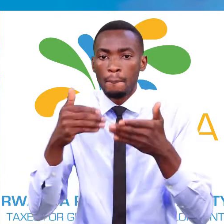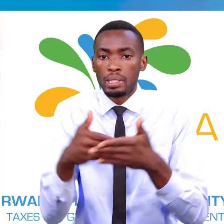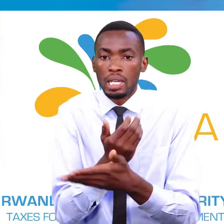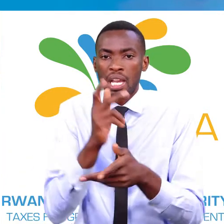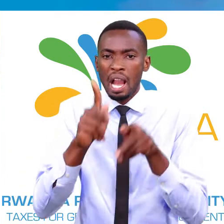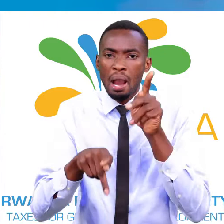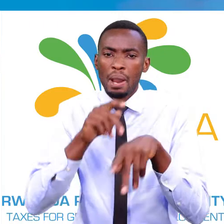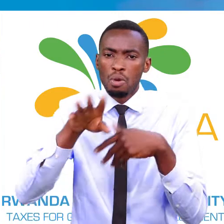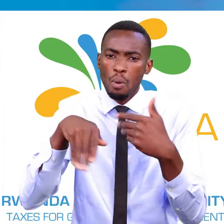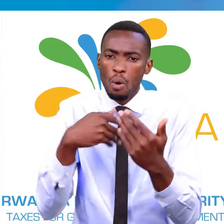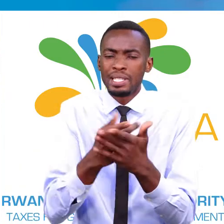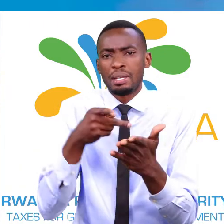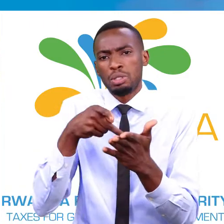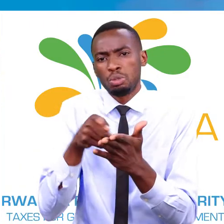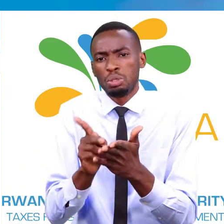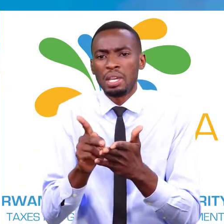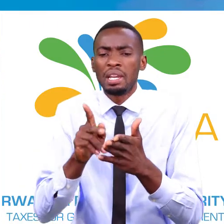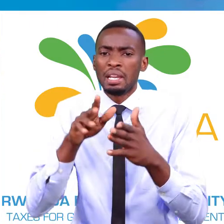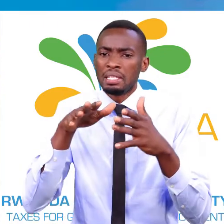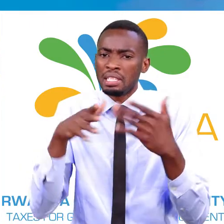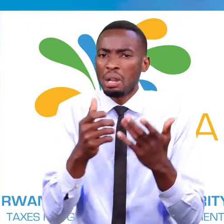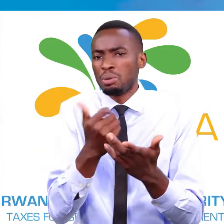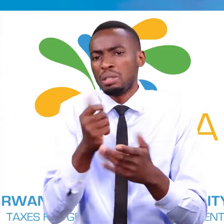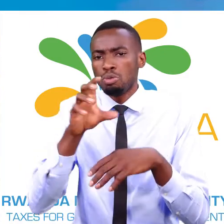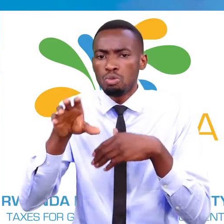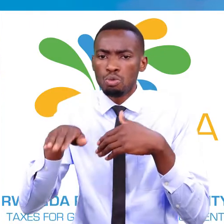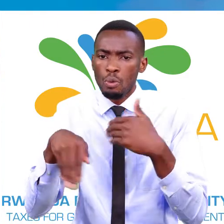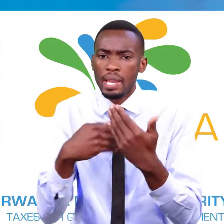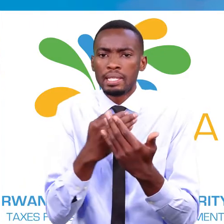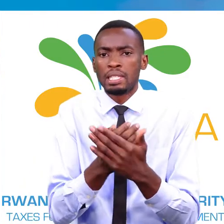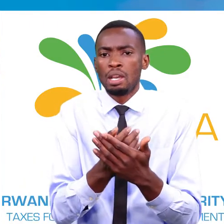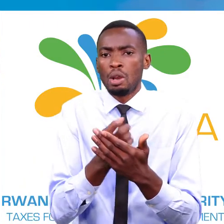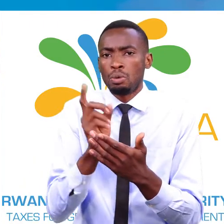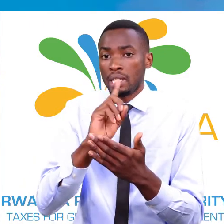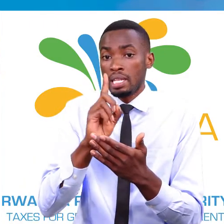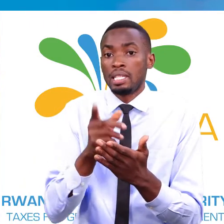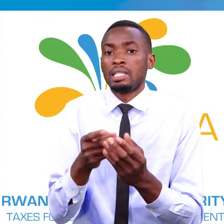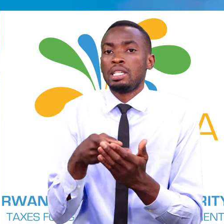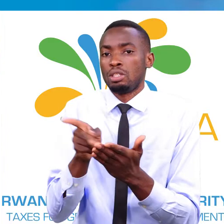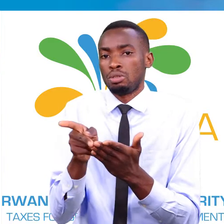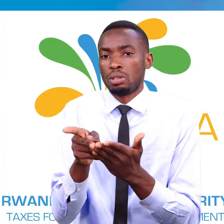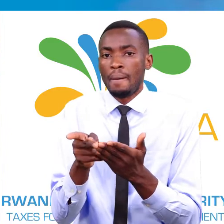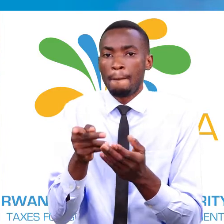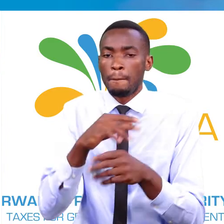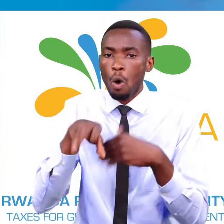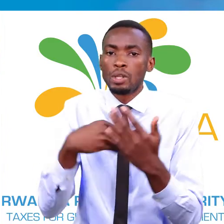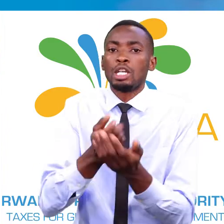bantu bose waba ari wishyuye wamenyekanishije akishyura cyangwa se yabari wamenyekanishije akaba